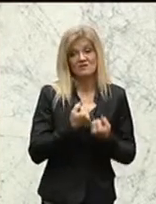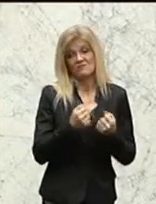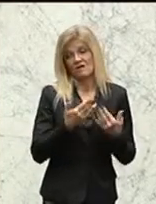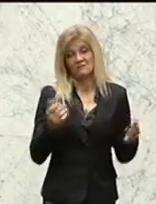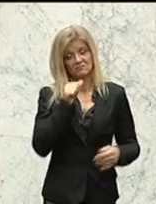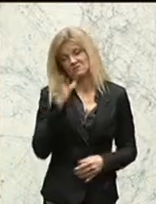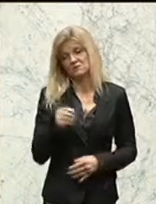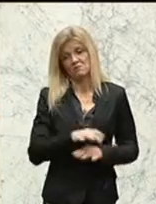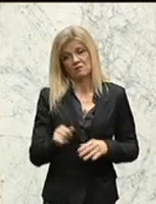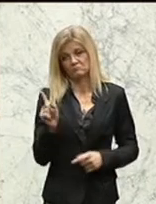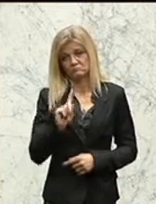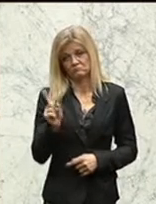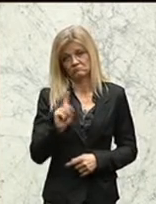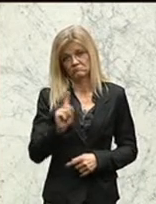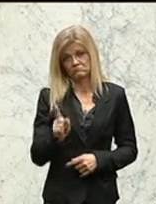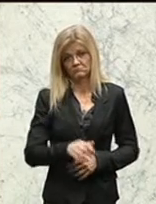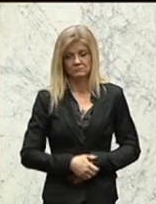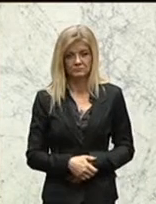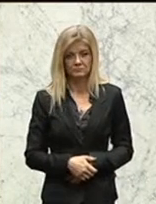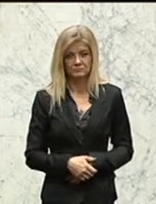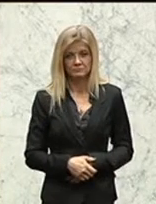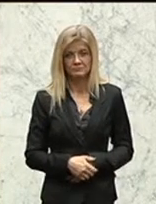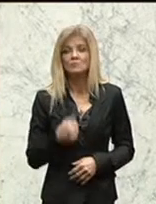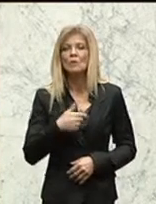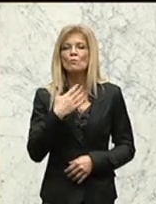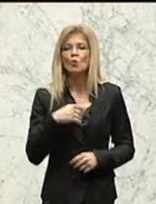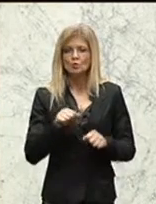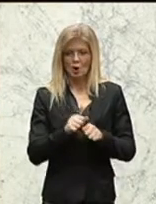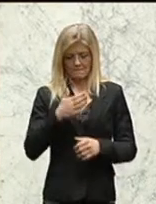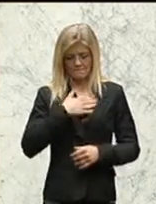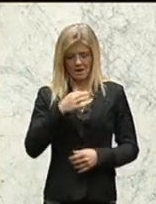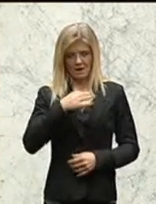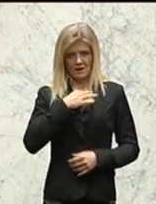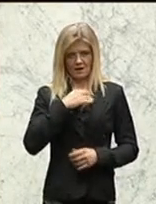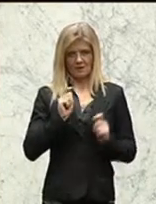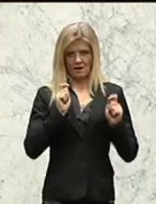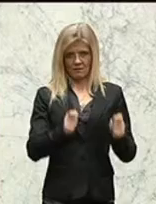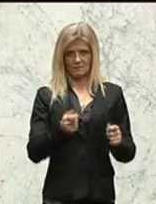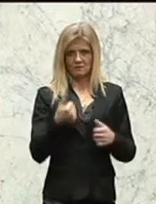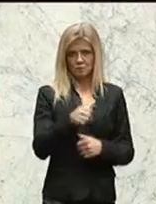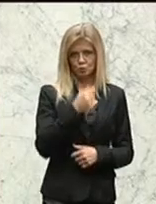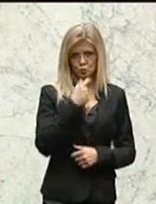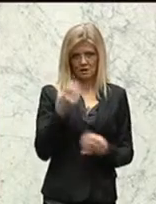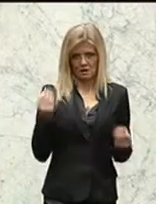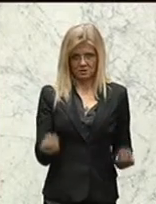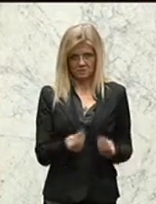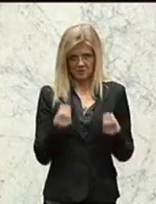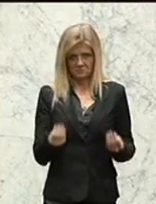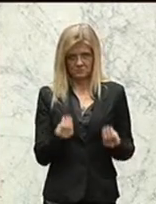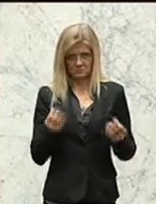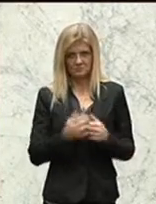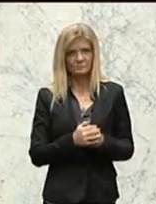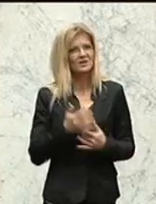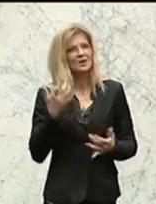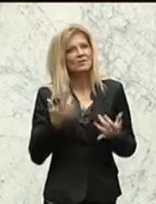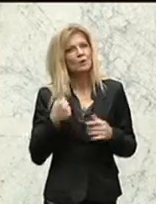Und ich will auch zu meinem eigenen Antrag sprechen und vielleicht ein bisschen etwas aus der